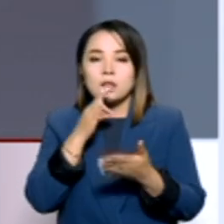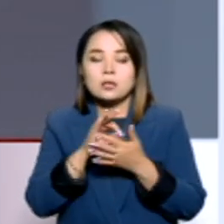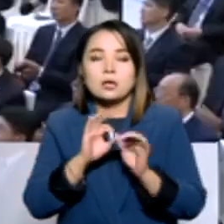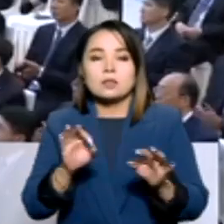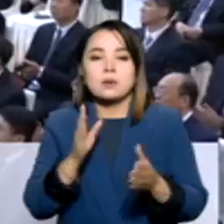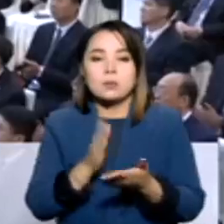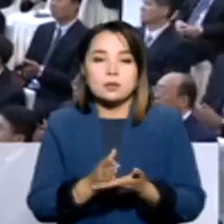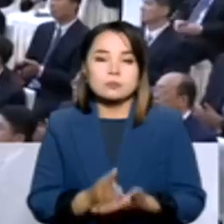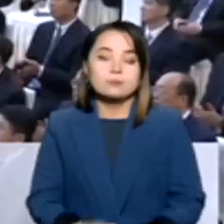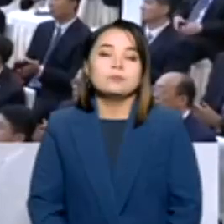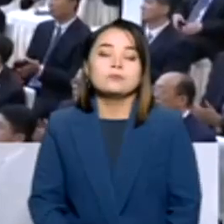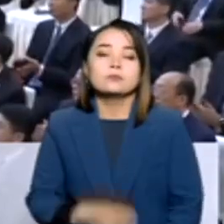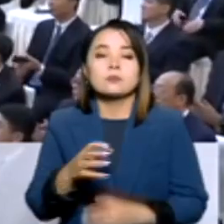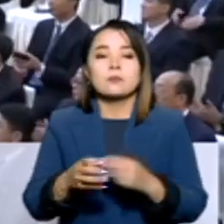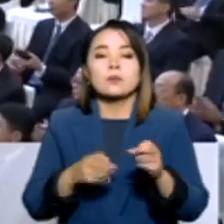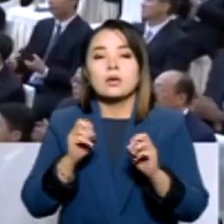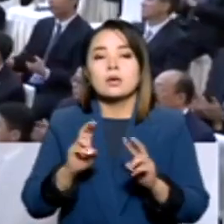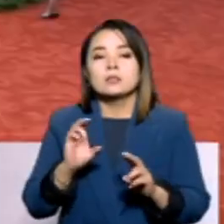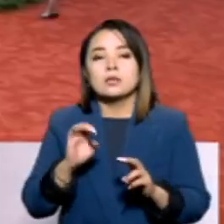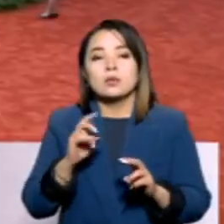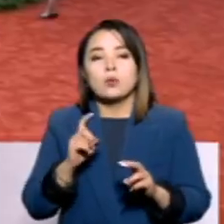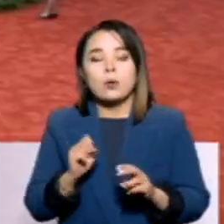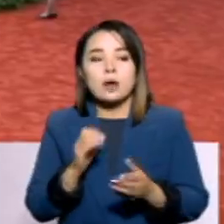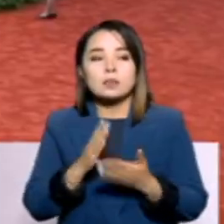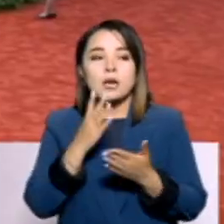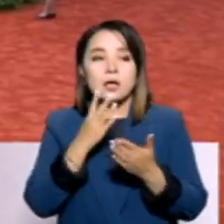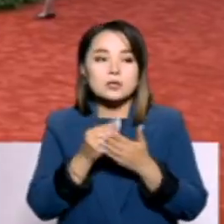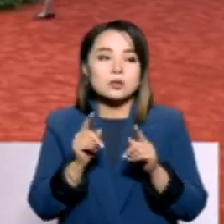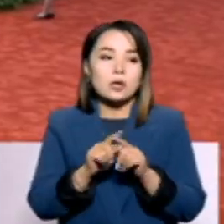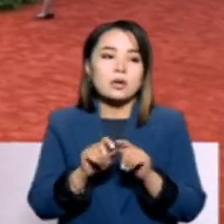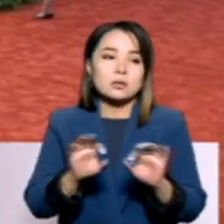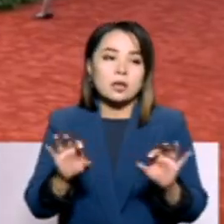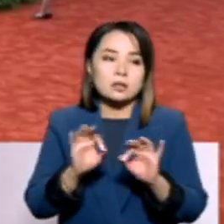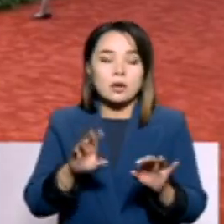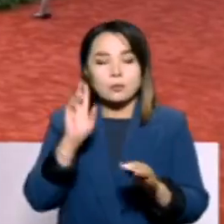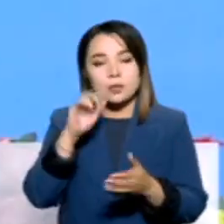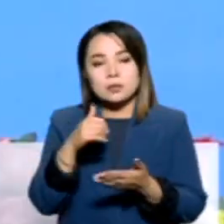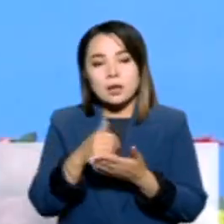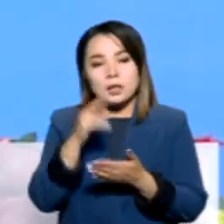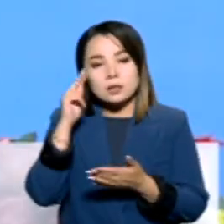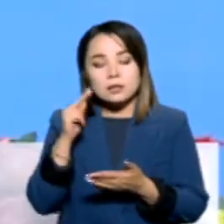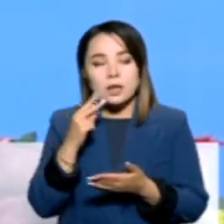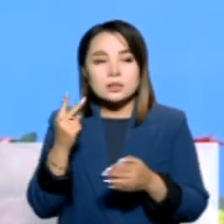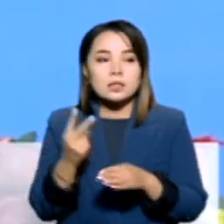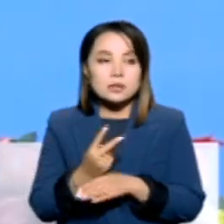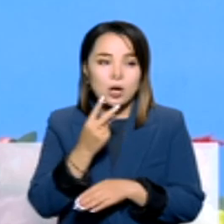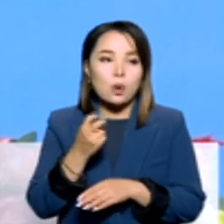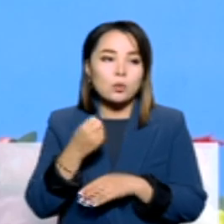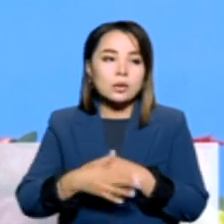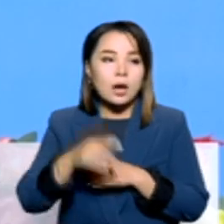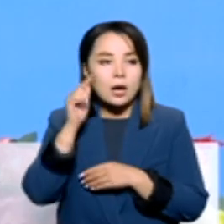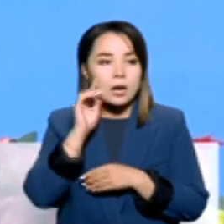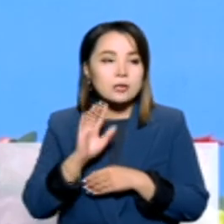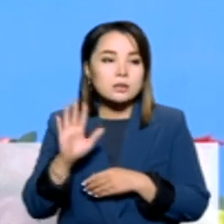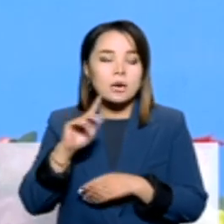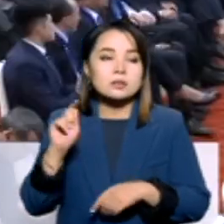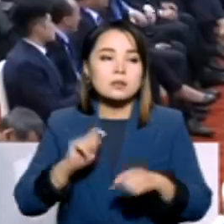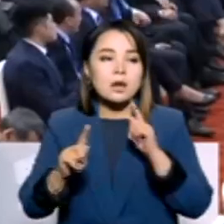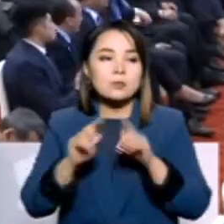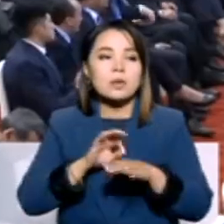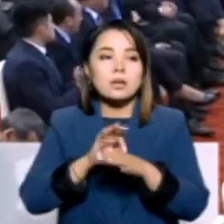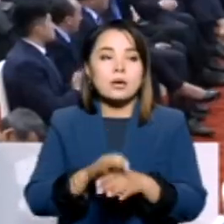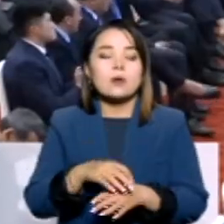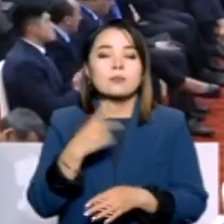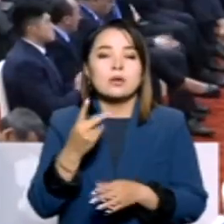аңғартады. Халықаралық Синьхуа агенттігіне берген сұхбатында да мемлекет басшысы былтыр Қытайға 2 рет Орталық Азия Қытай саммиті мен